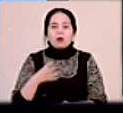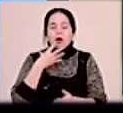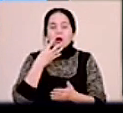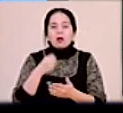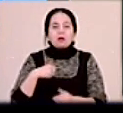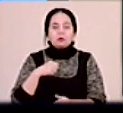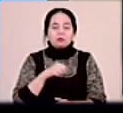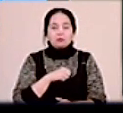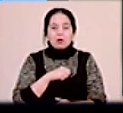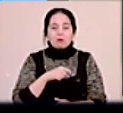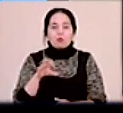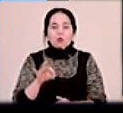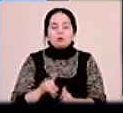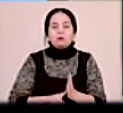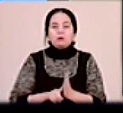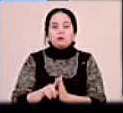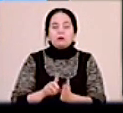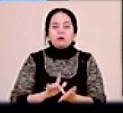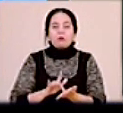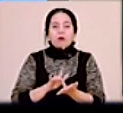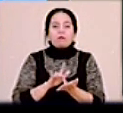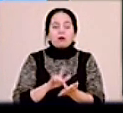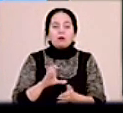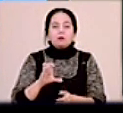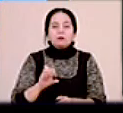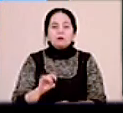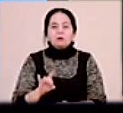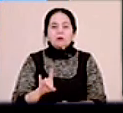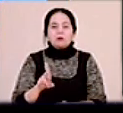войска направляется к Сырдарье.